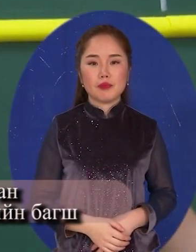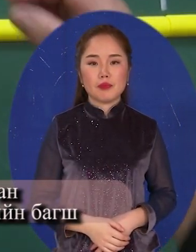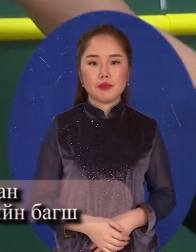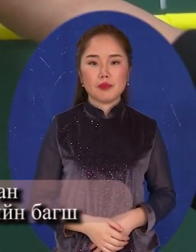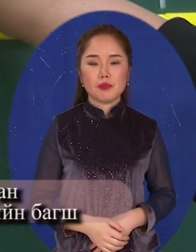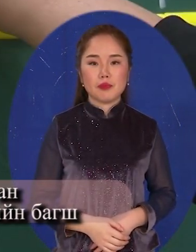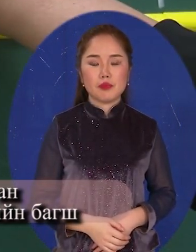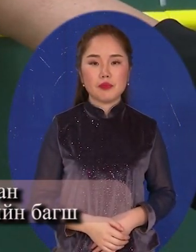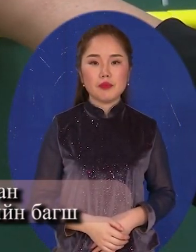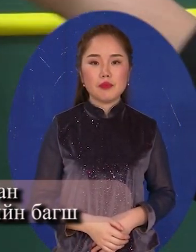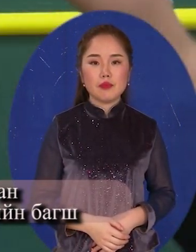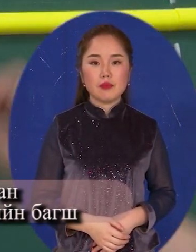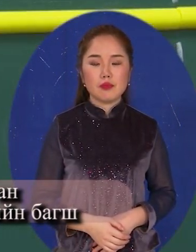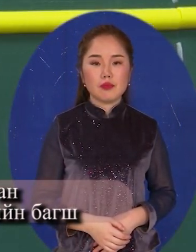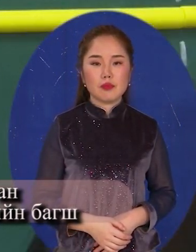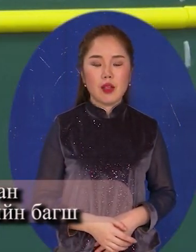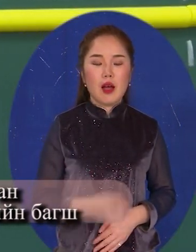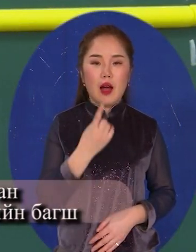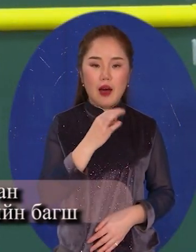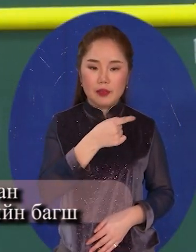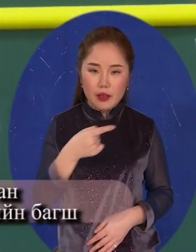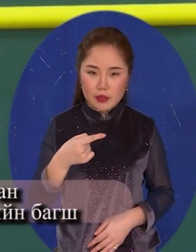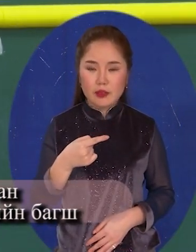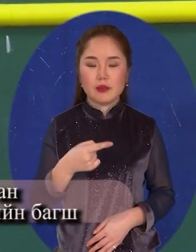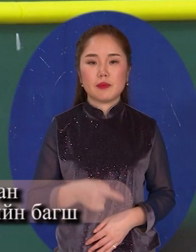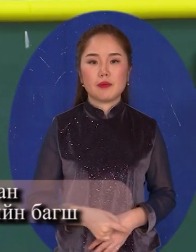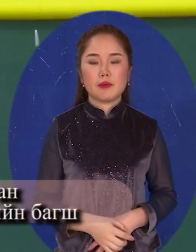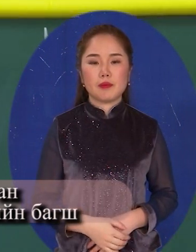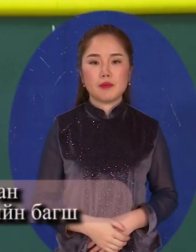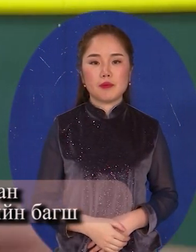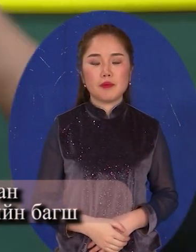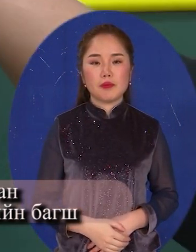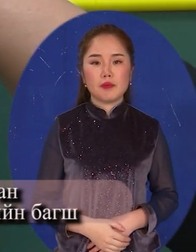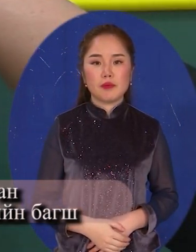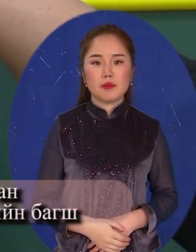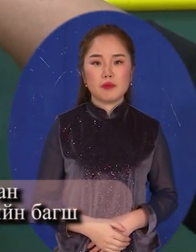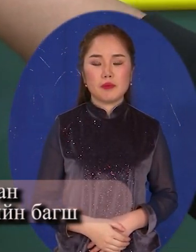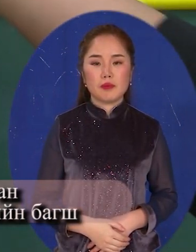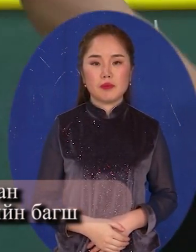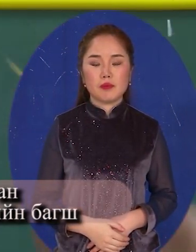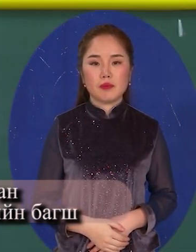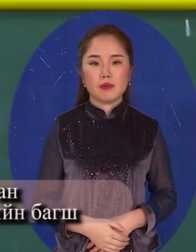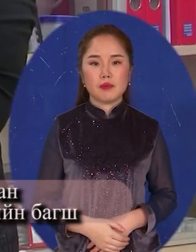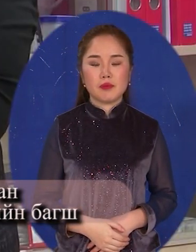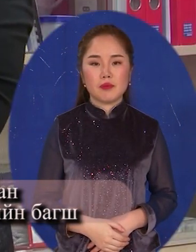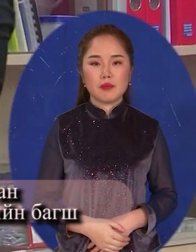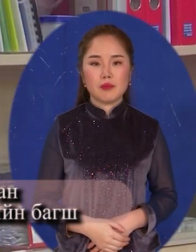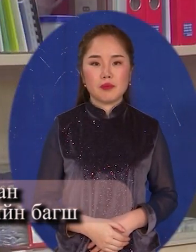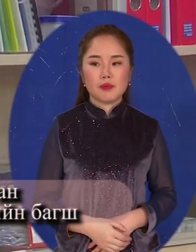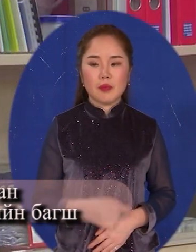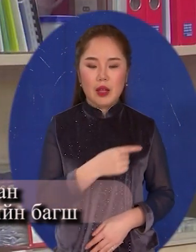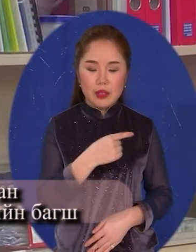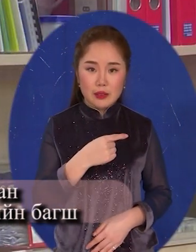10. Сендер мына сандарды белгілей беріңдер. 10'da азайттық, сандарды мұғалімдерің айтпайды. Сендер жазыңдар